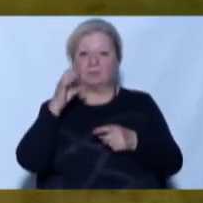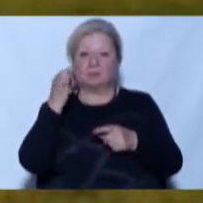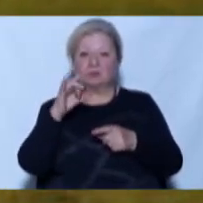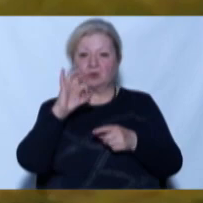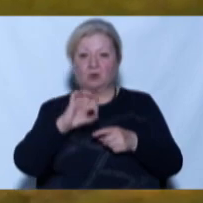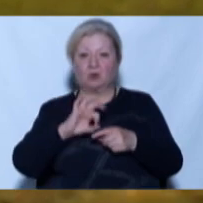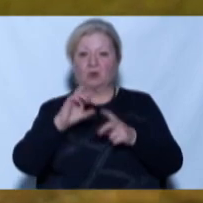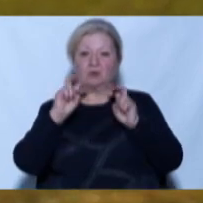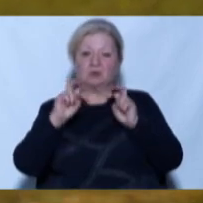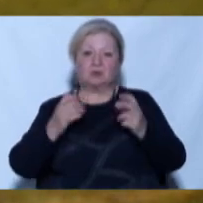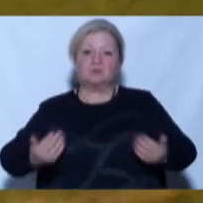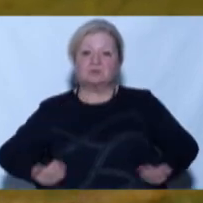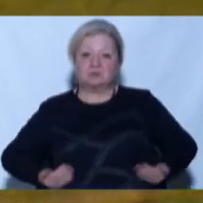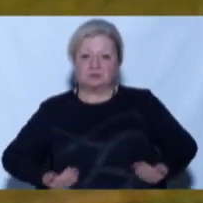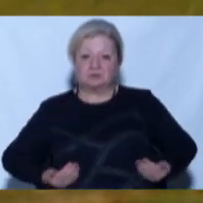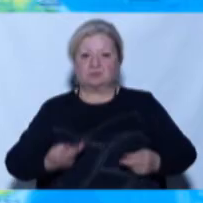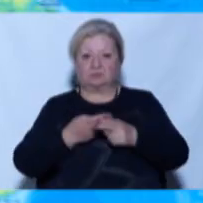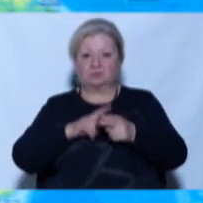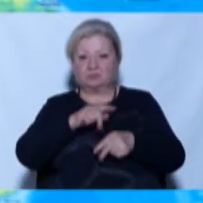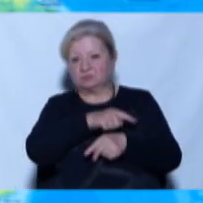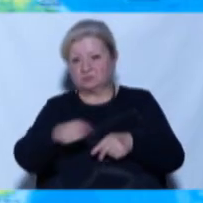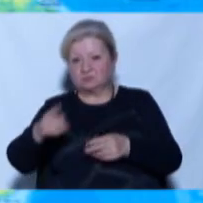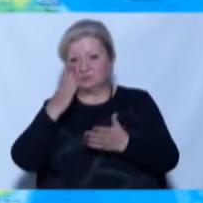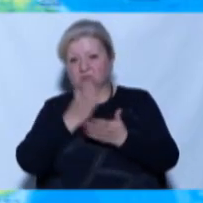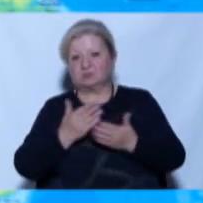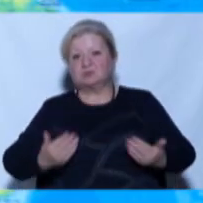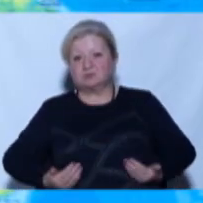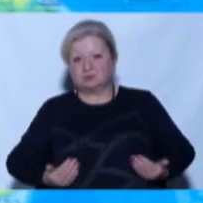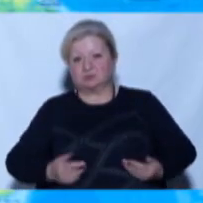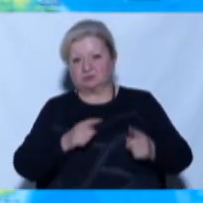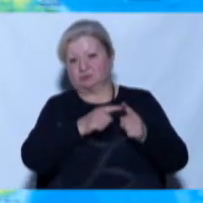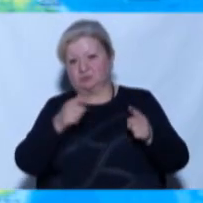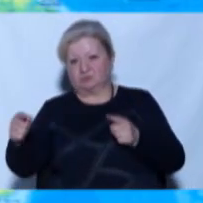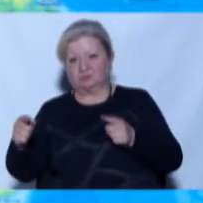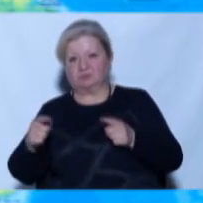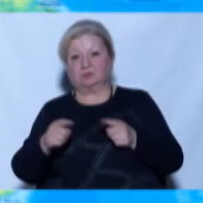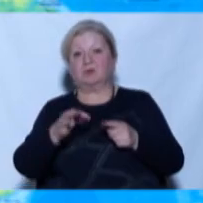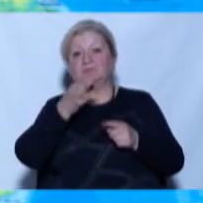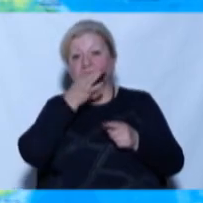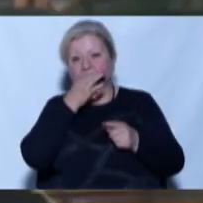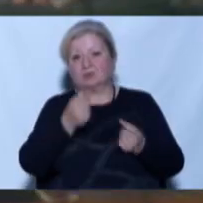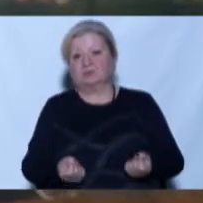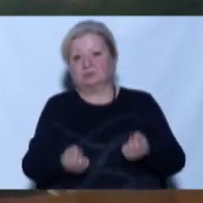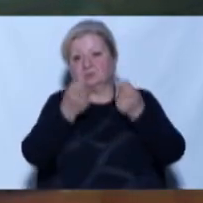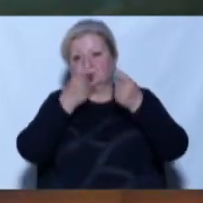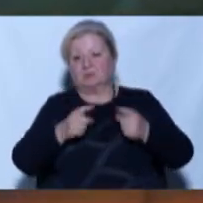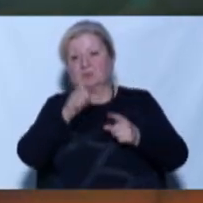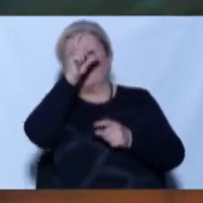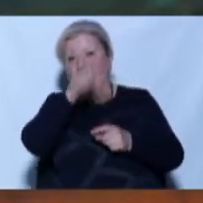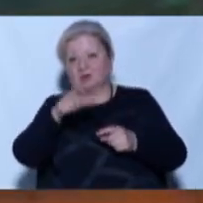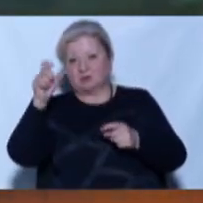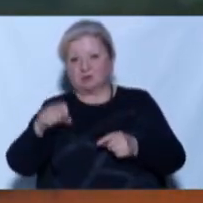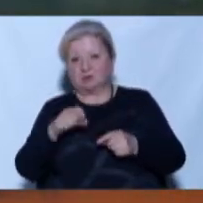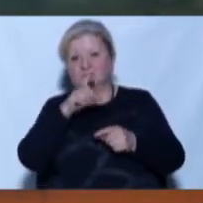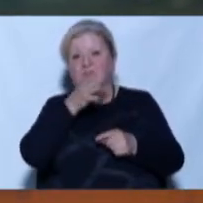ეს სიცოცხლის პერიოდი არის. და შემდეგ უკვე ჩდება ადამიანი, რომელიც სახეს უცვლის, გარდაქმნის